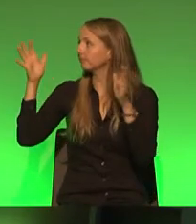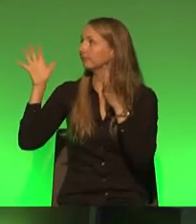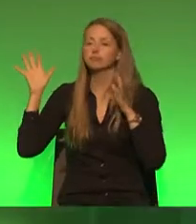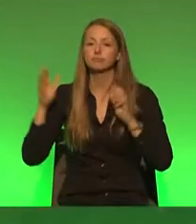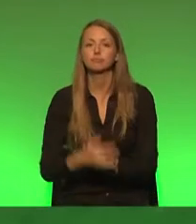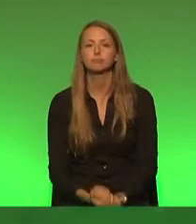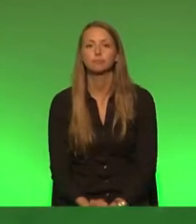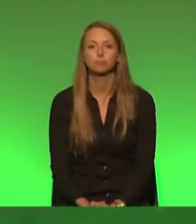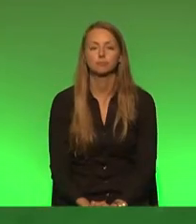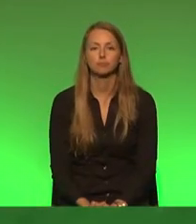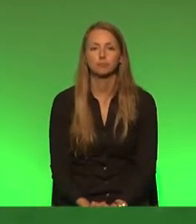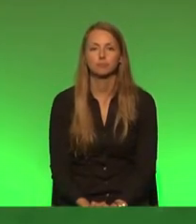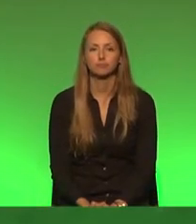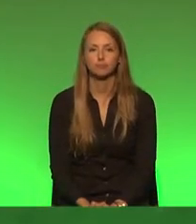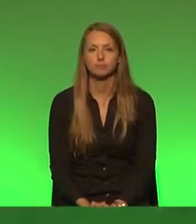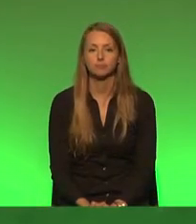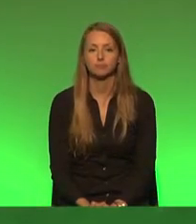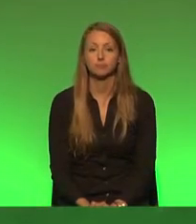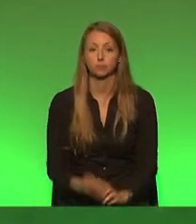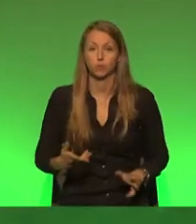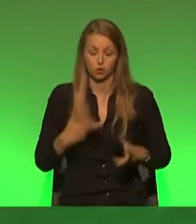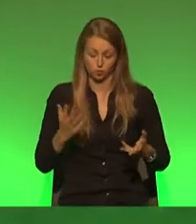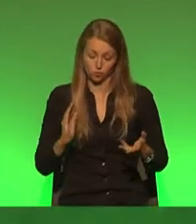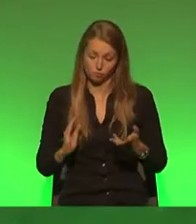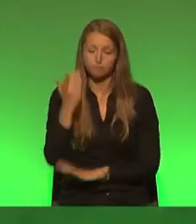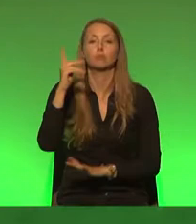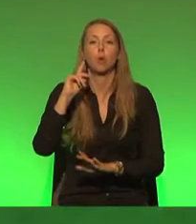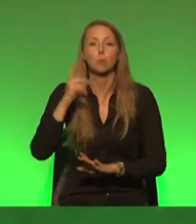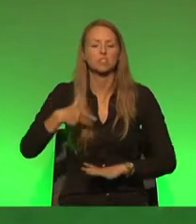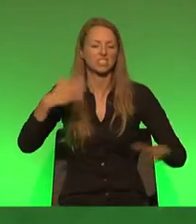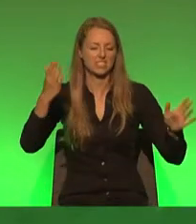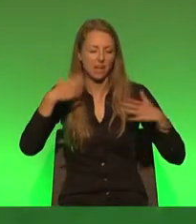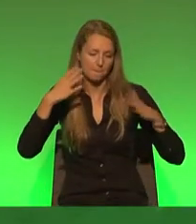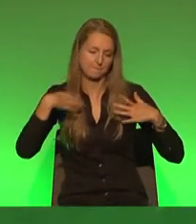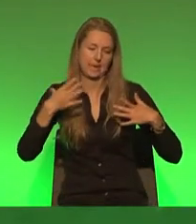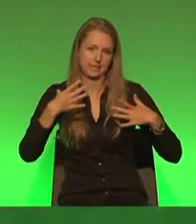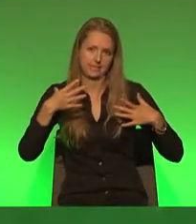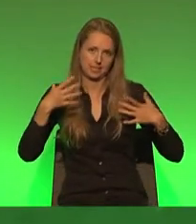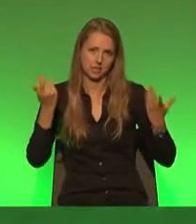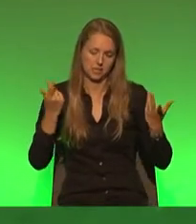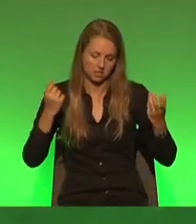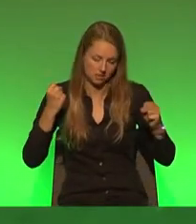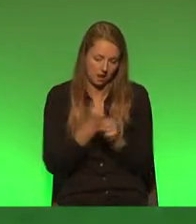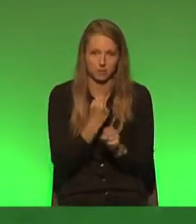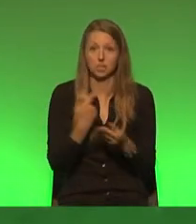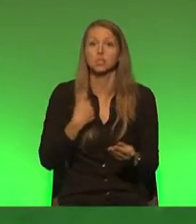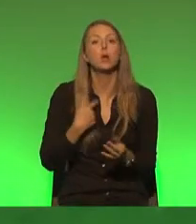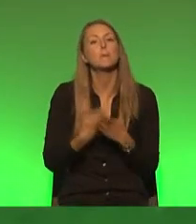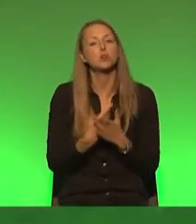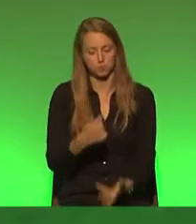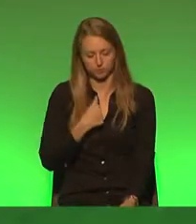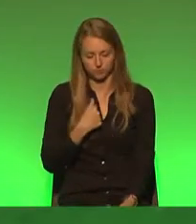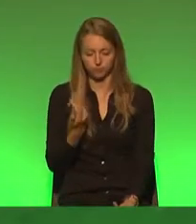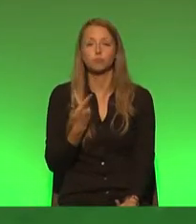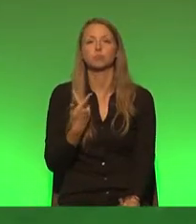Und damit uns das alles gelingen kann, müssen wir kampagnenfähig sein. Dies bedeutet für mich zum Beispiel, dass wir unter